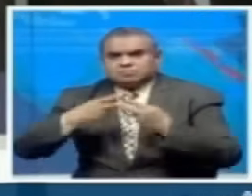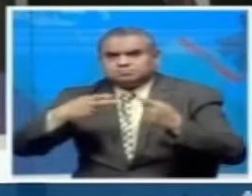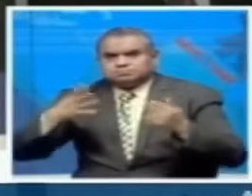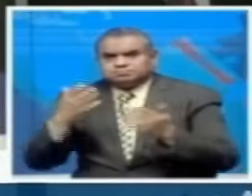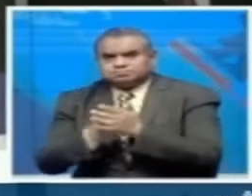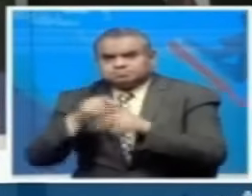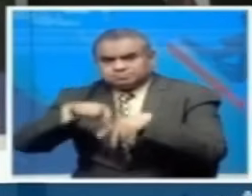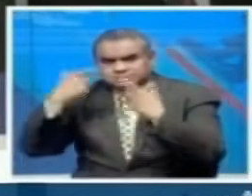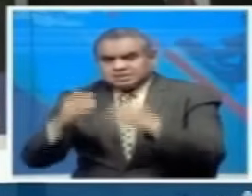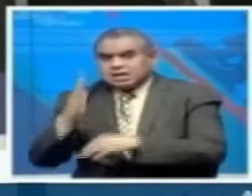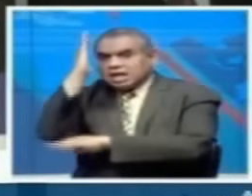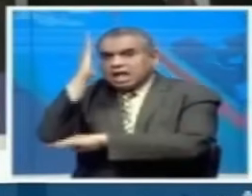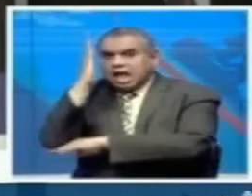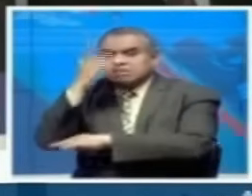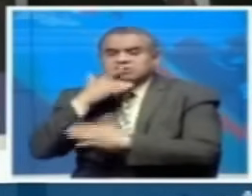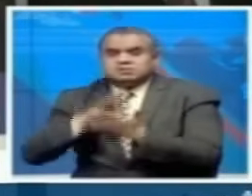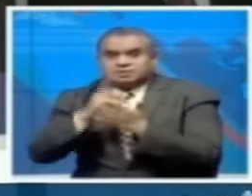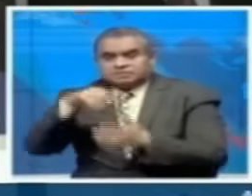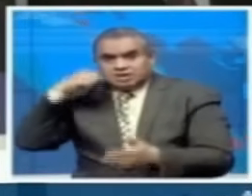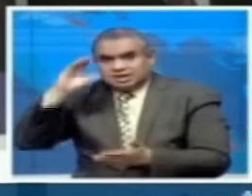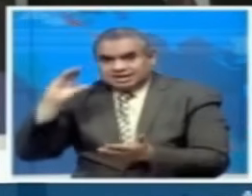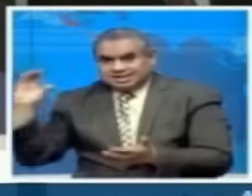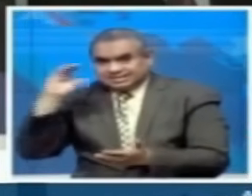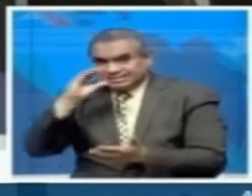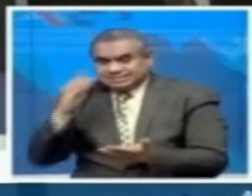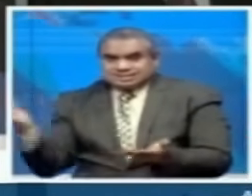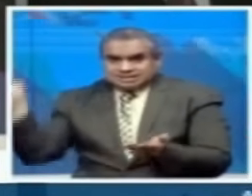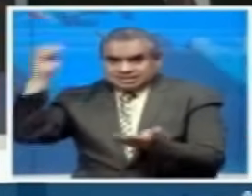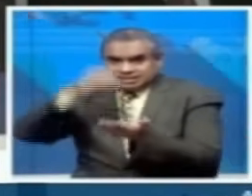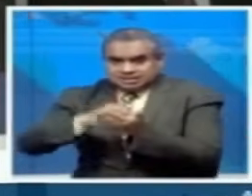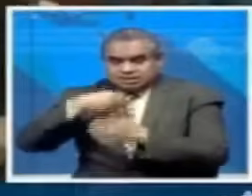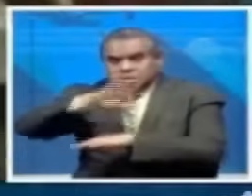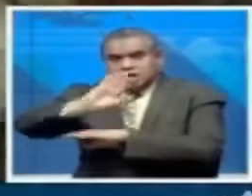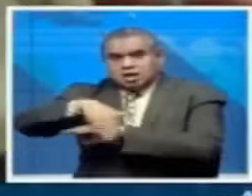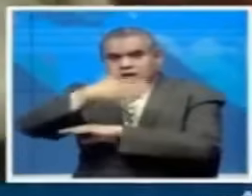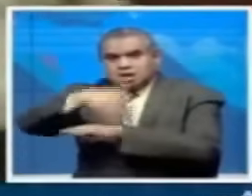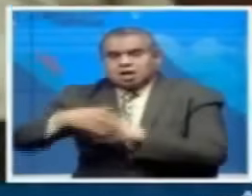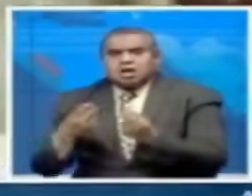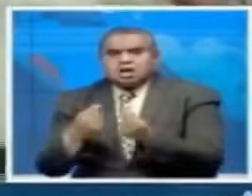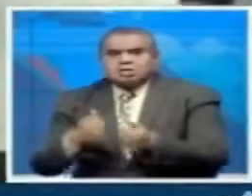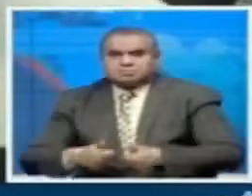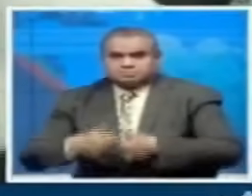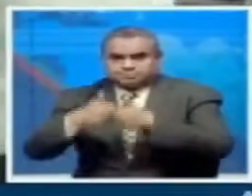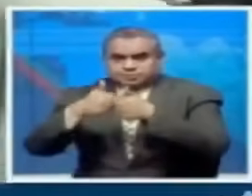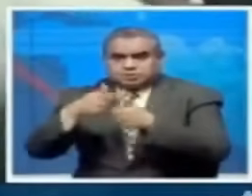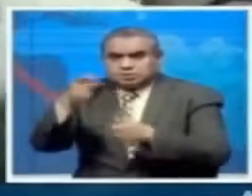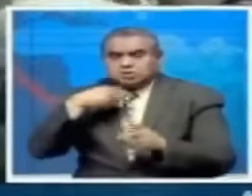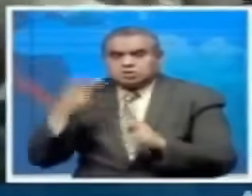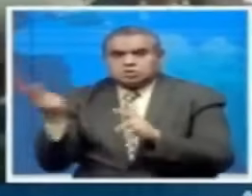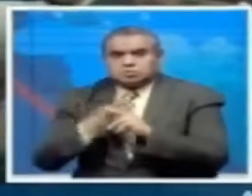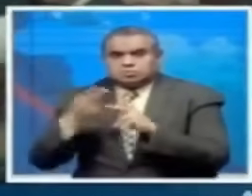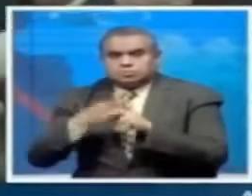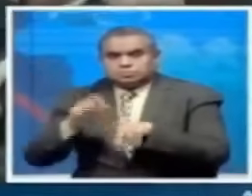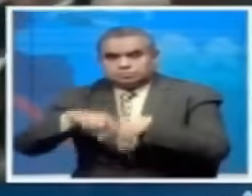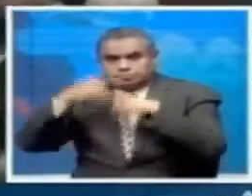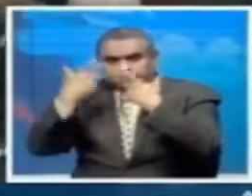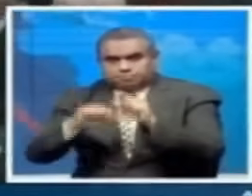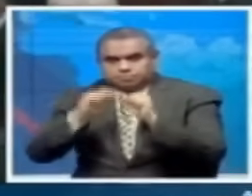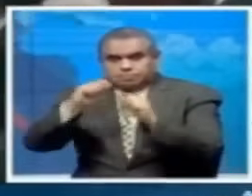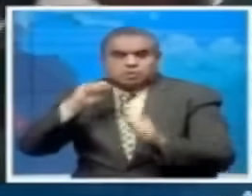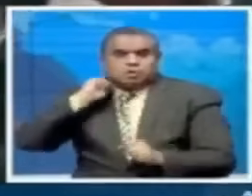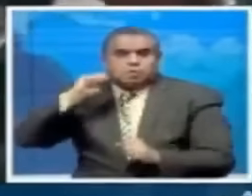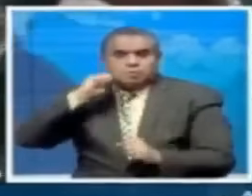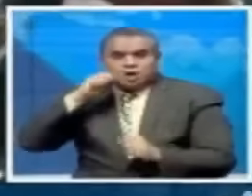مركونين عليها، فلما جه عبد الفتاح السيسي حط خطة اقتصادية. هذا المؤتمر الحاشد الذي نظمه بمحافظة